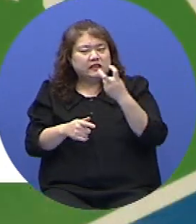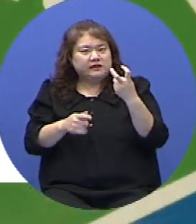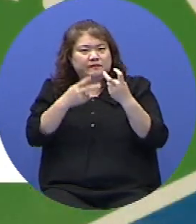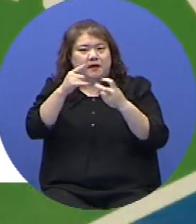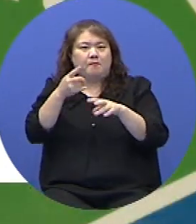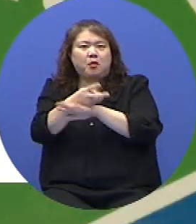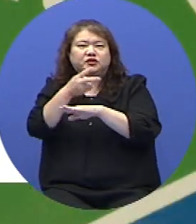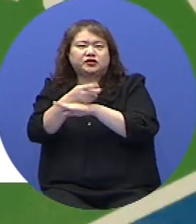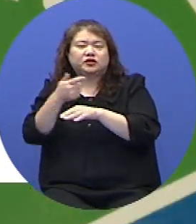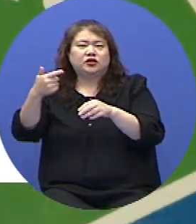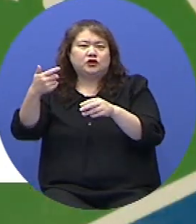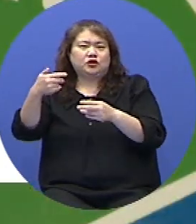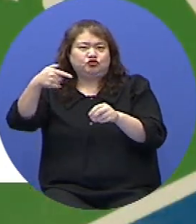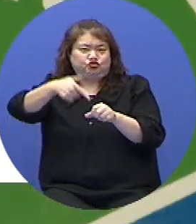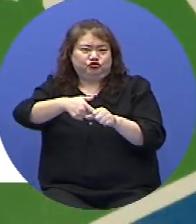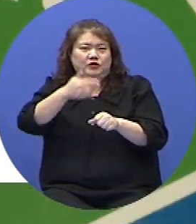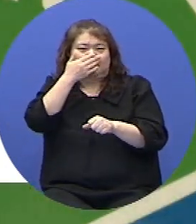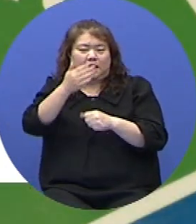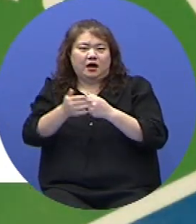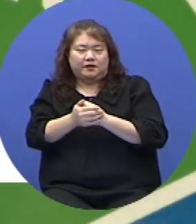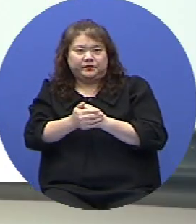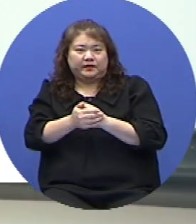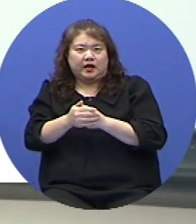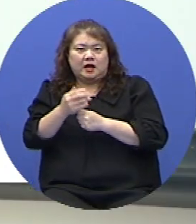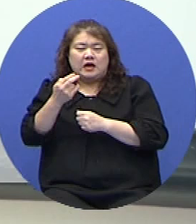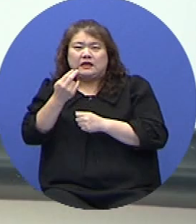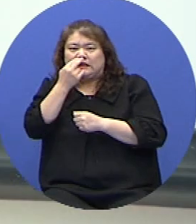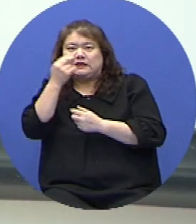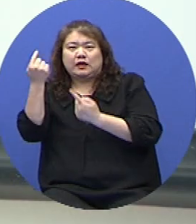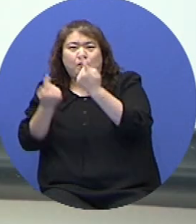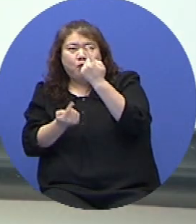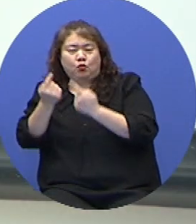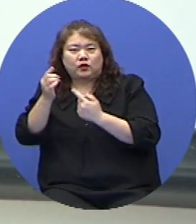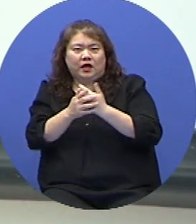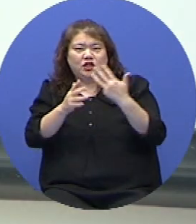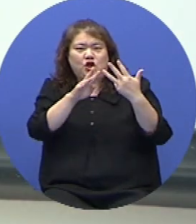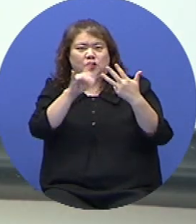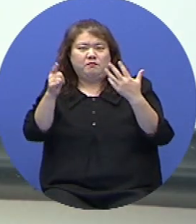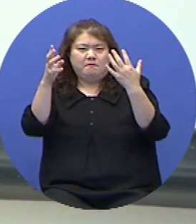충전이 가능합니다. 액화수소는 기체 수소보다 8배